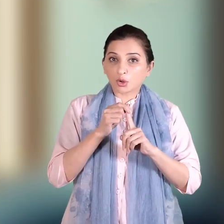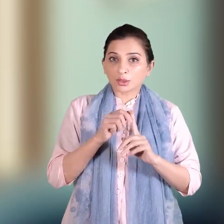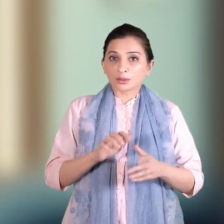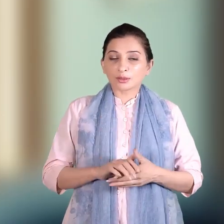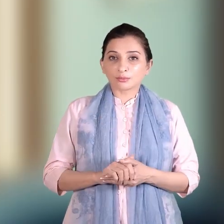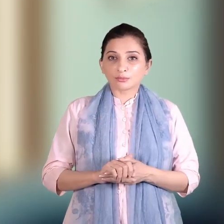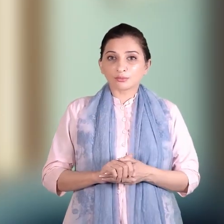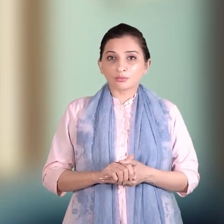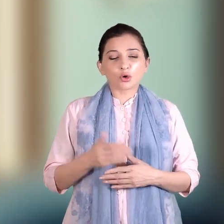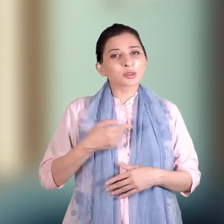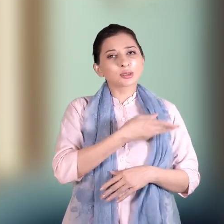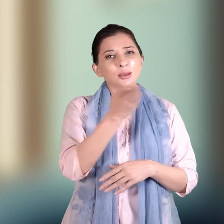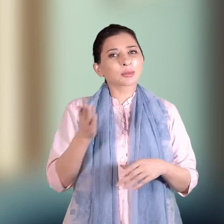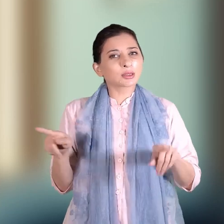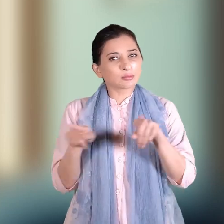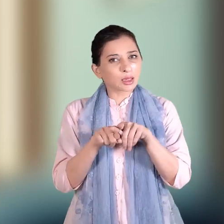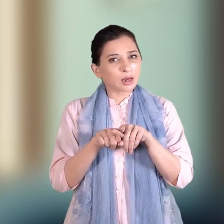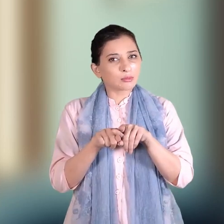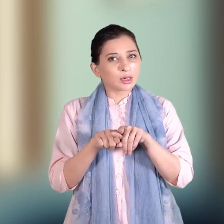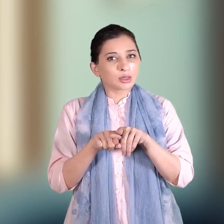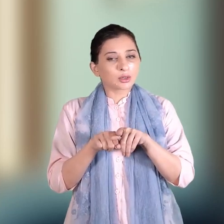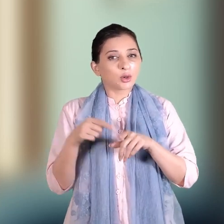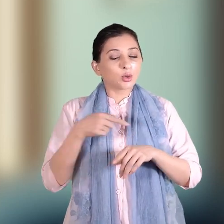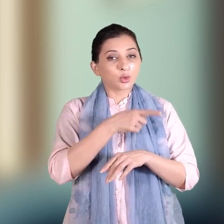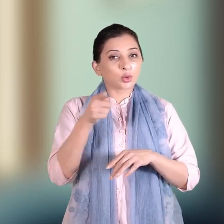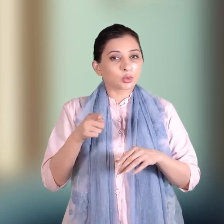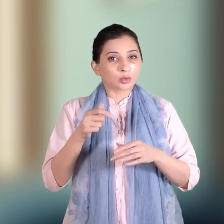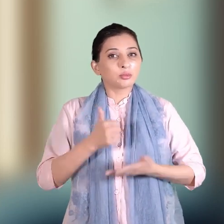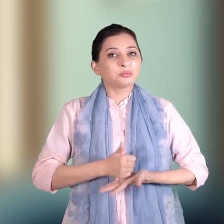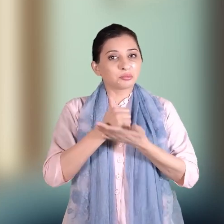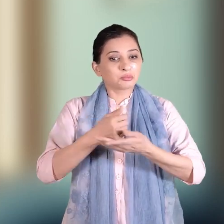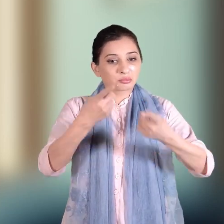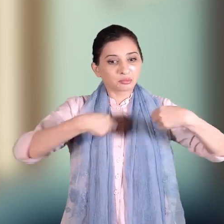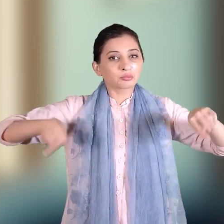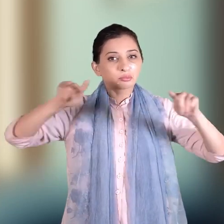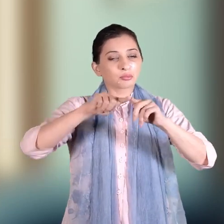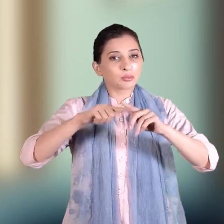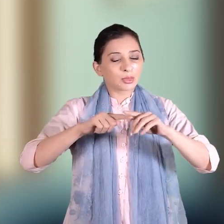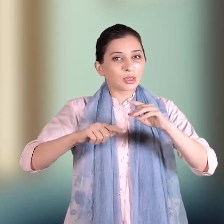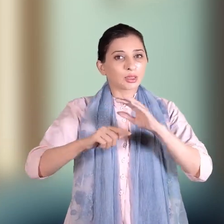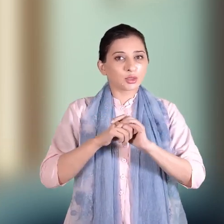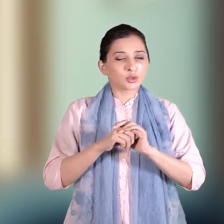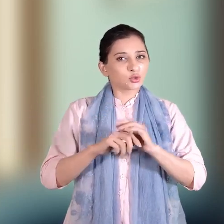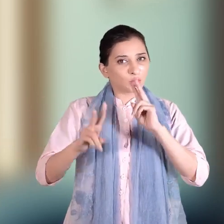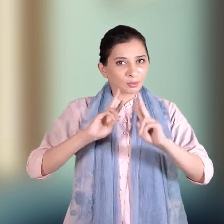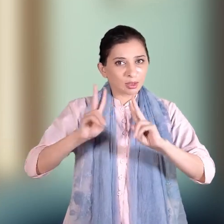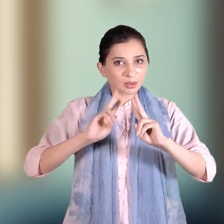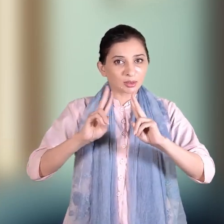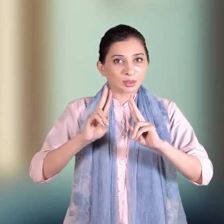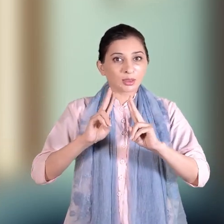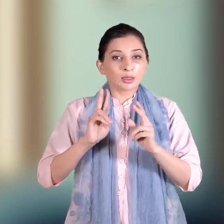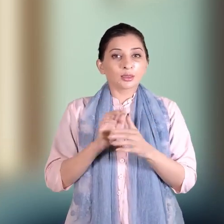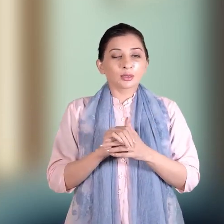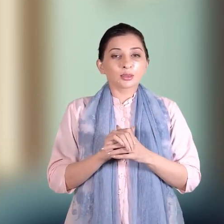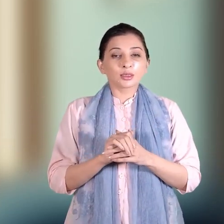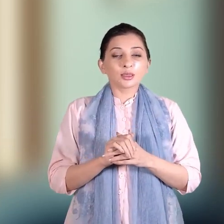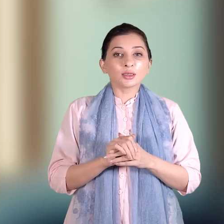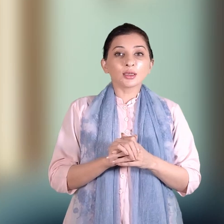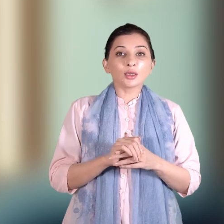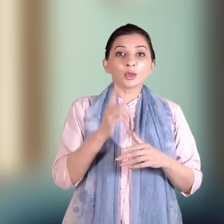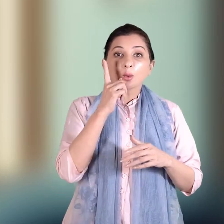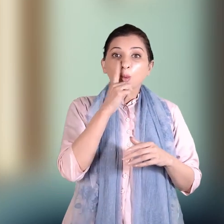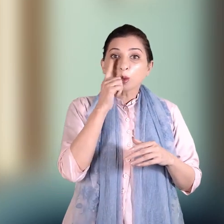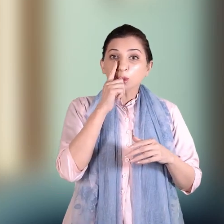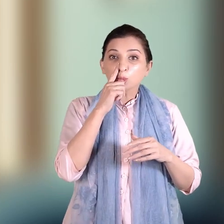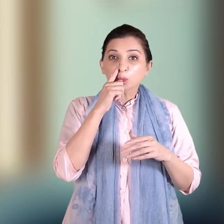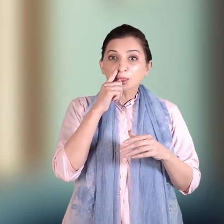common चीज़ जो डिस्कस होती है in the therapy room is the relationship that women have with their